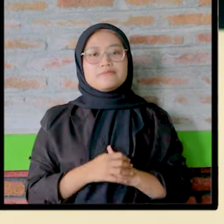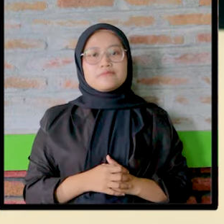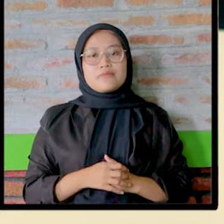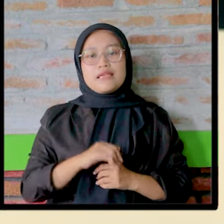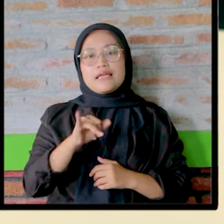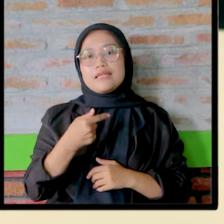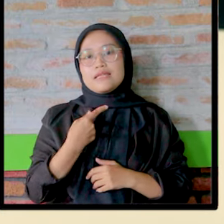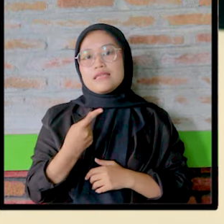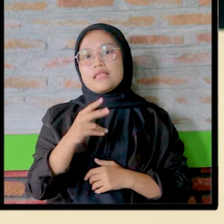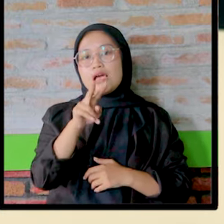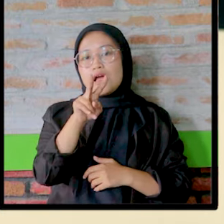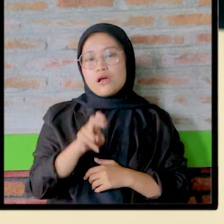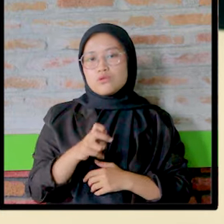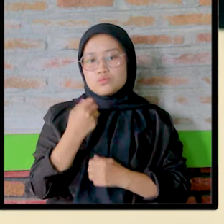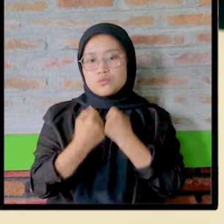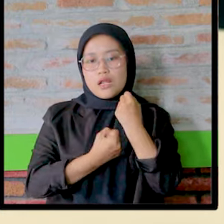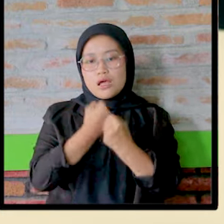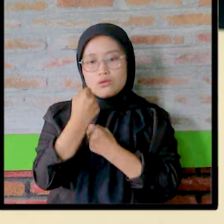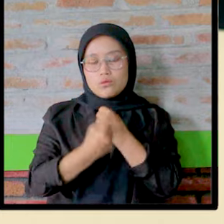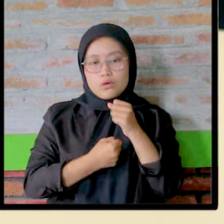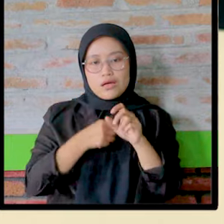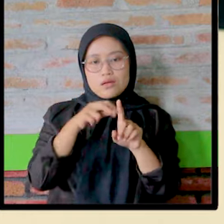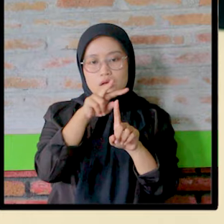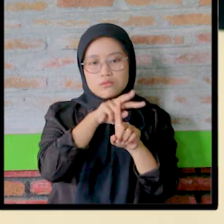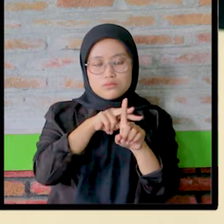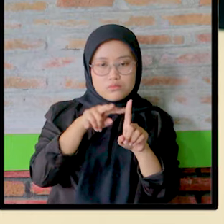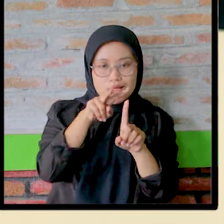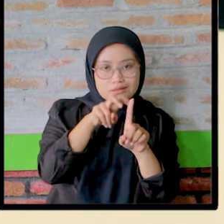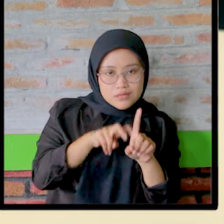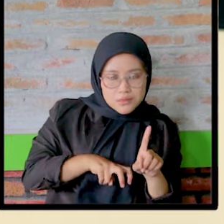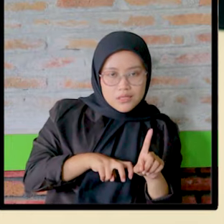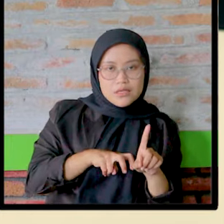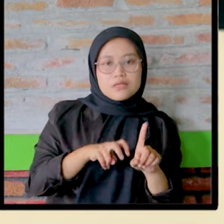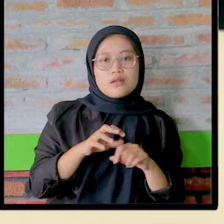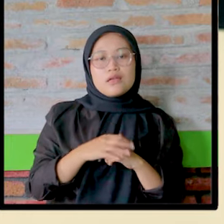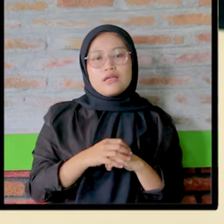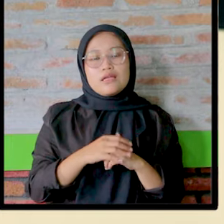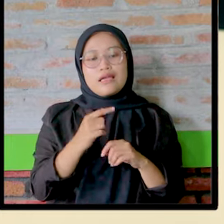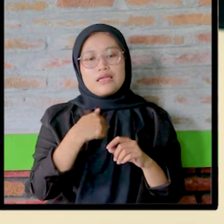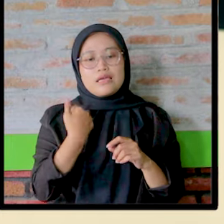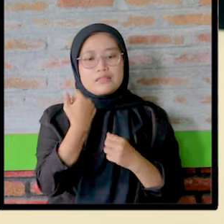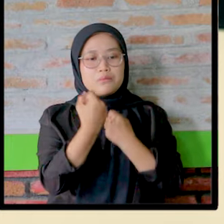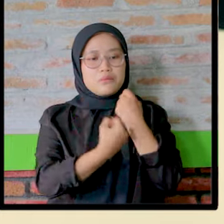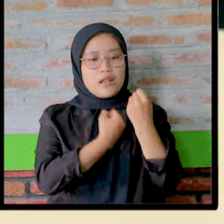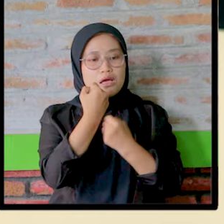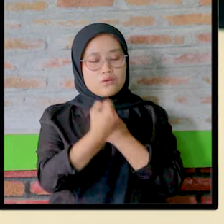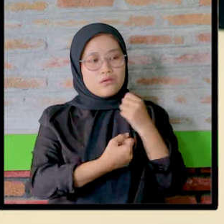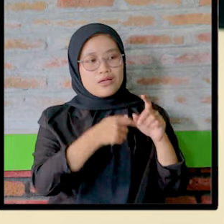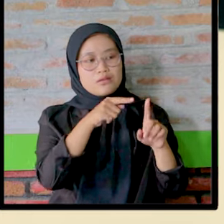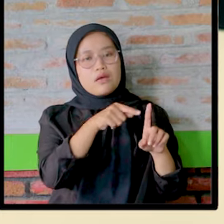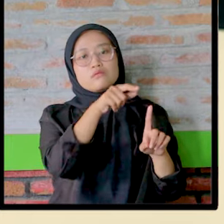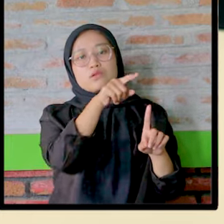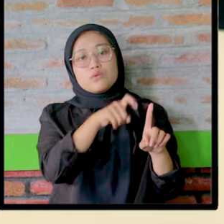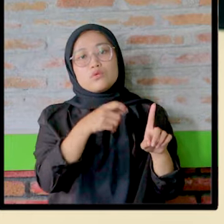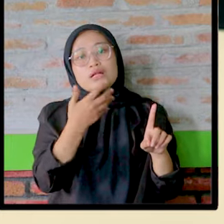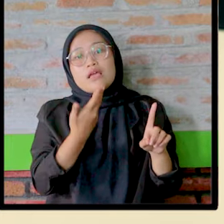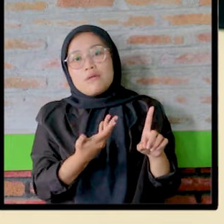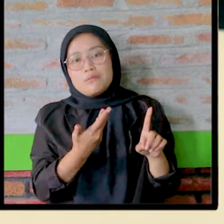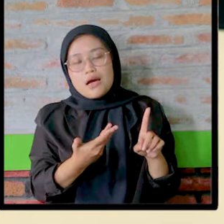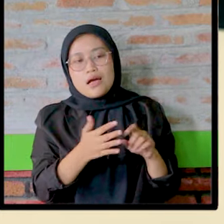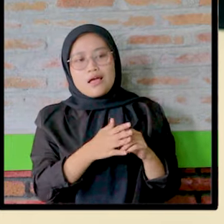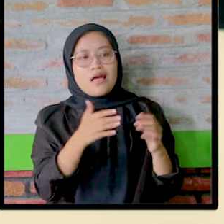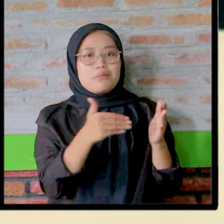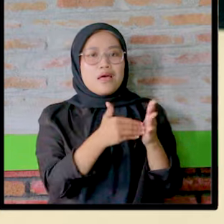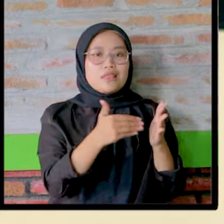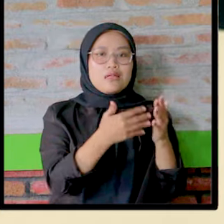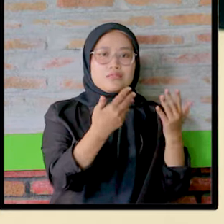harus Melakukan asesmen personal terlebih dahulu gitu kan kita harus mengetahui kebutuhannya apa hambatannya